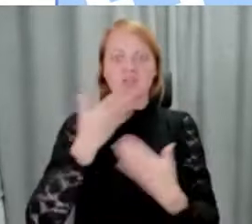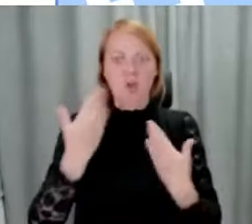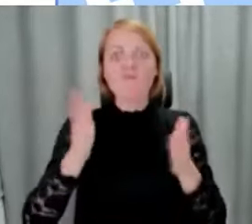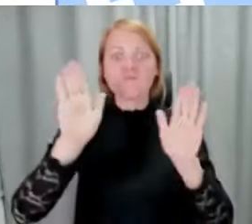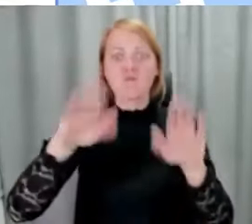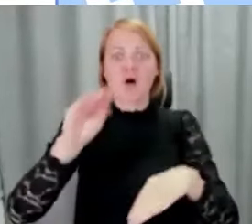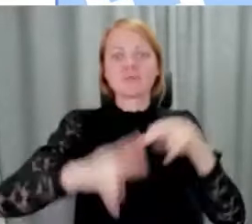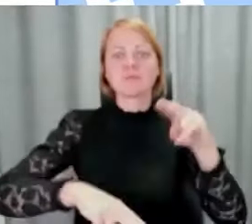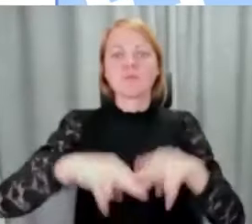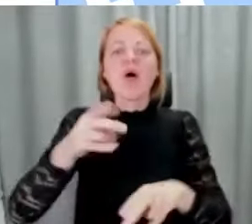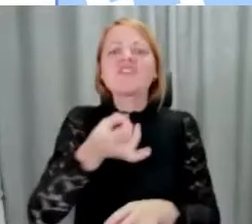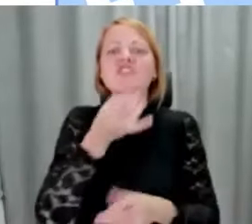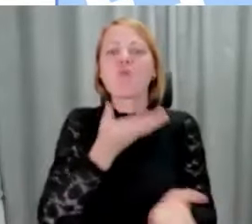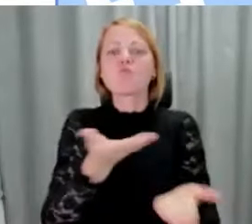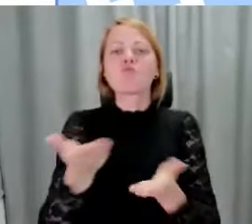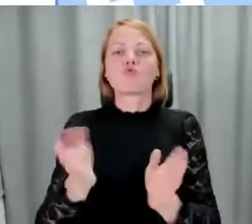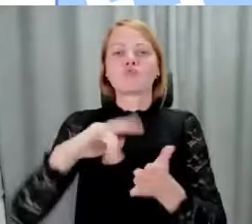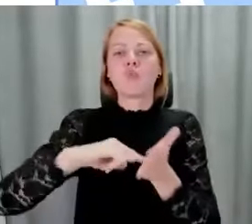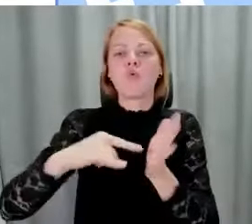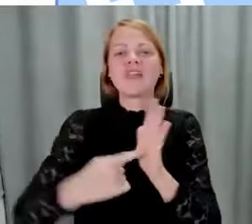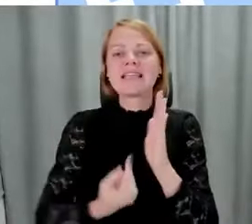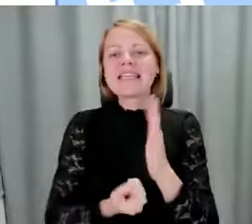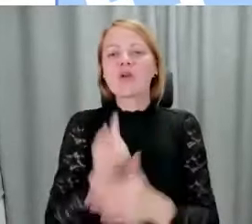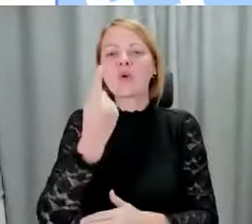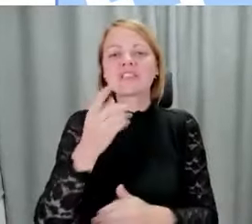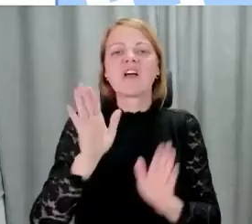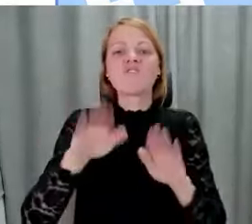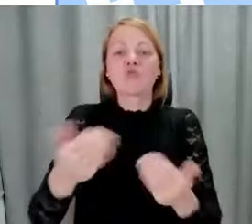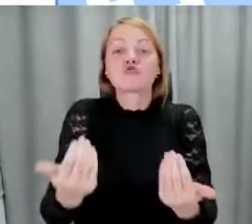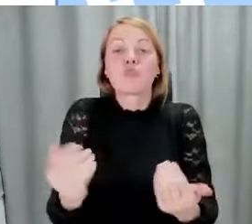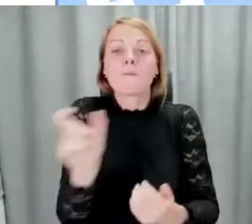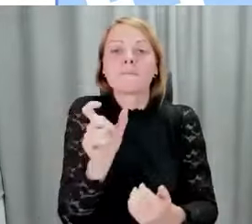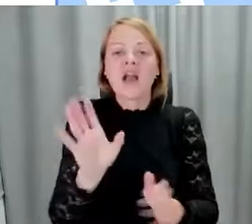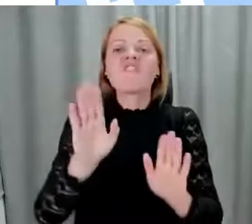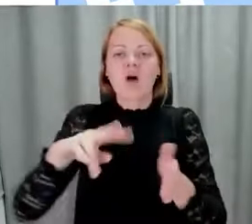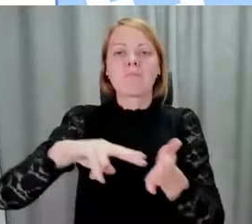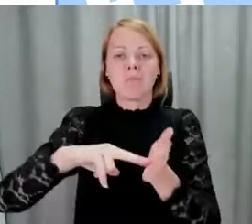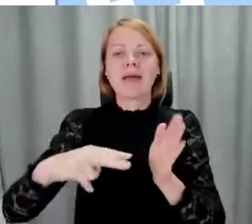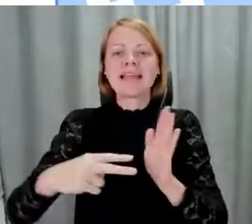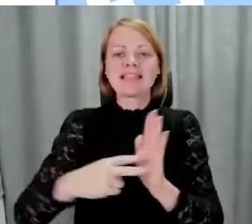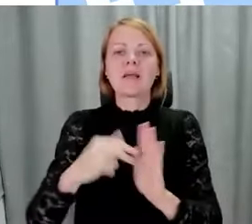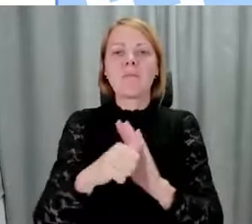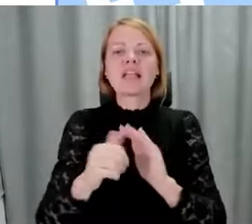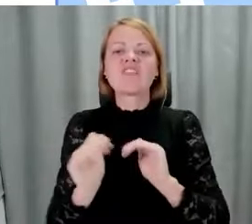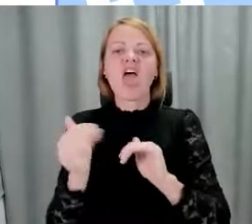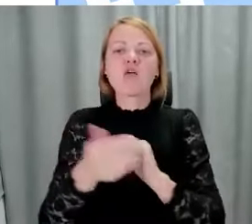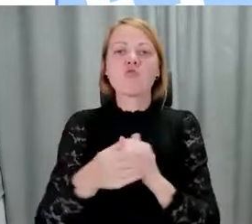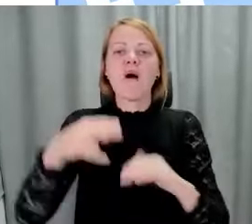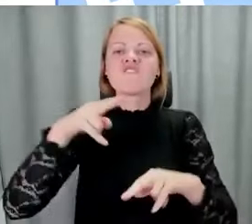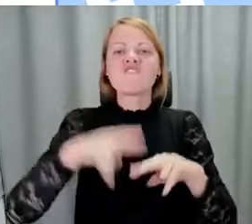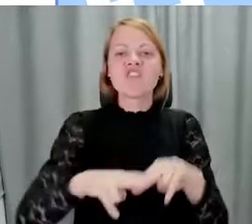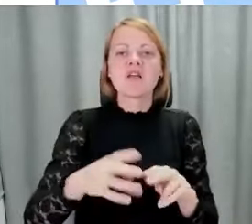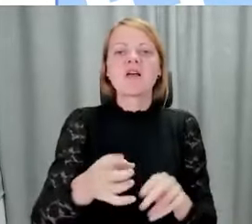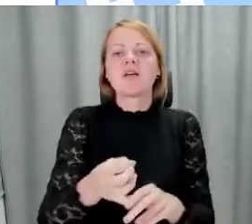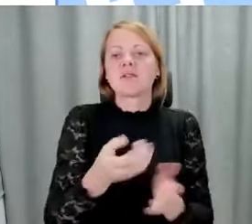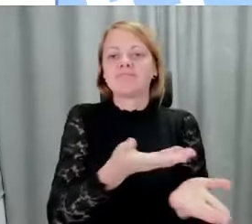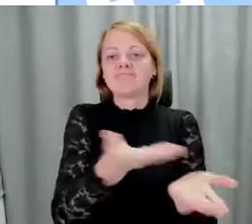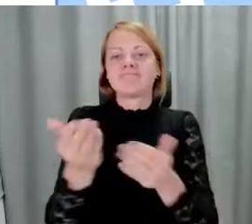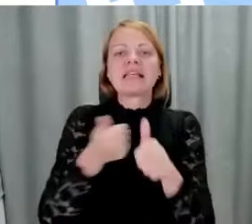Jebkurš būvniecības ierosinātājs, jebkurā vietā šobrīd jau var paredzēt noteikts patvērumu vietas, kaut vai sekot līdzi